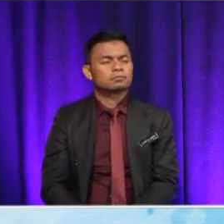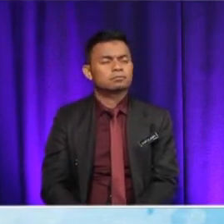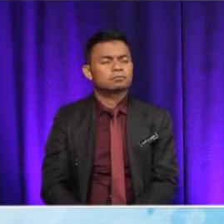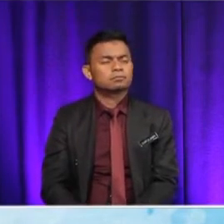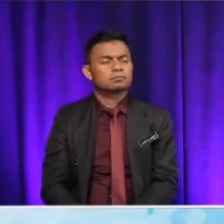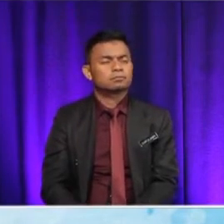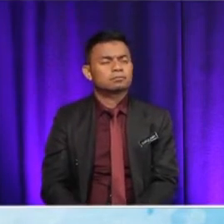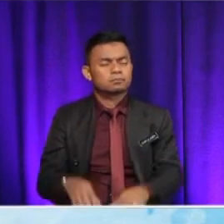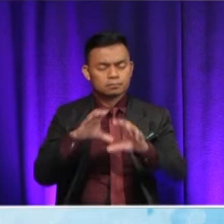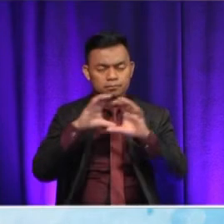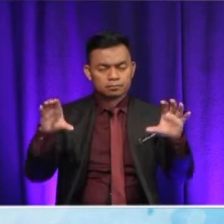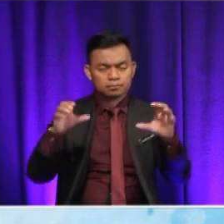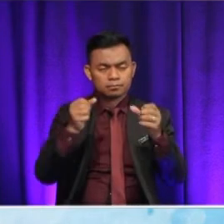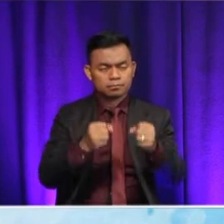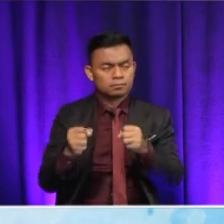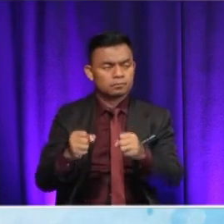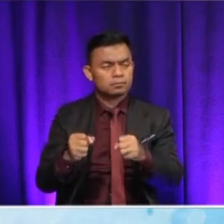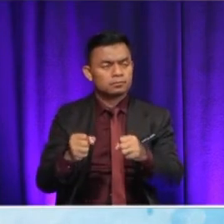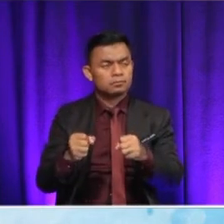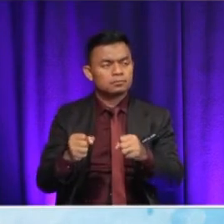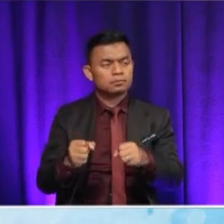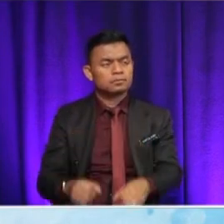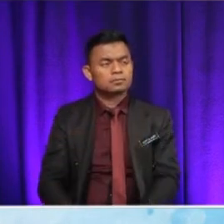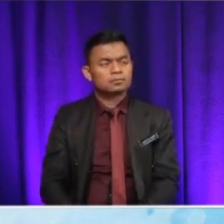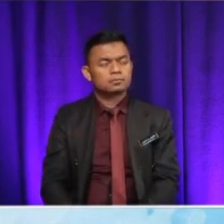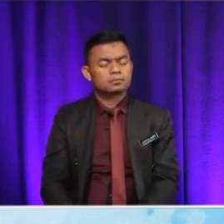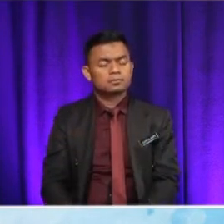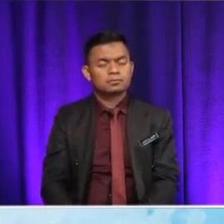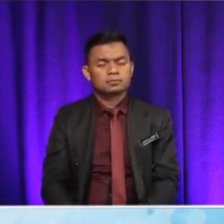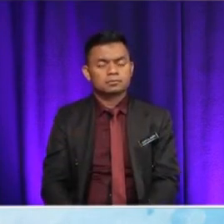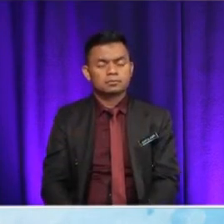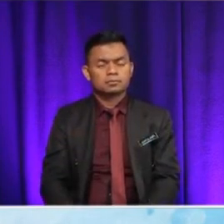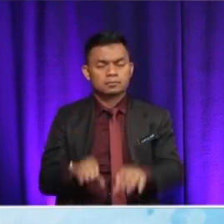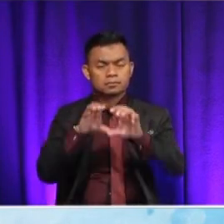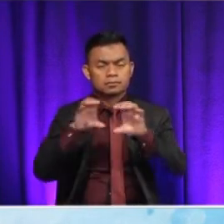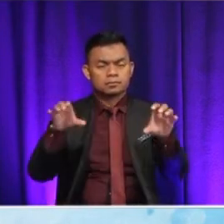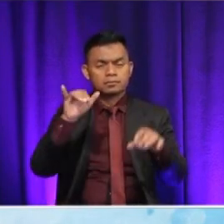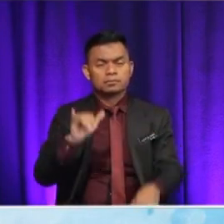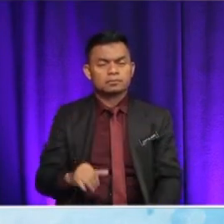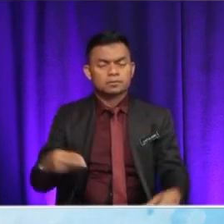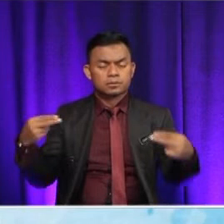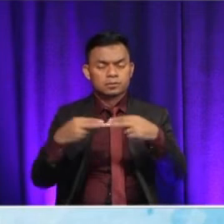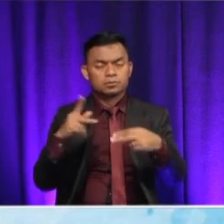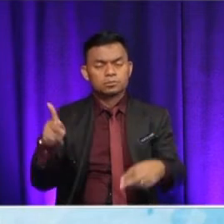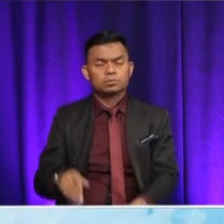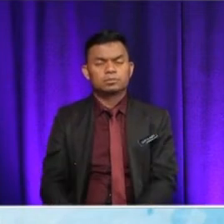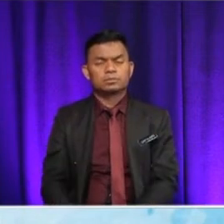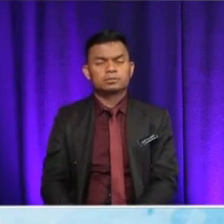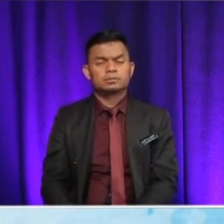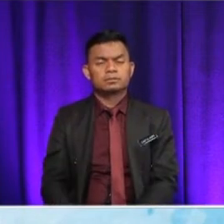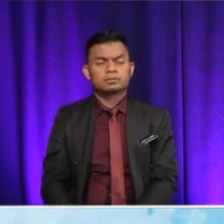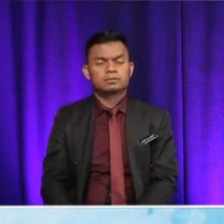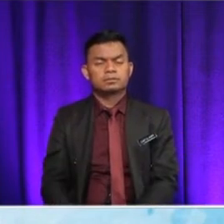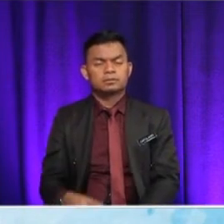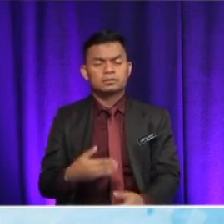Paip agihan bekalan dalam kawasan rumah kediaman, paip yang menghubungkan meter air ke tangki simpanan dan pilih paip singki, sistem bekalan